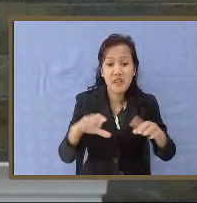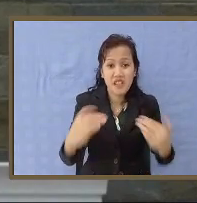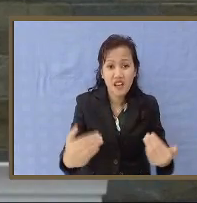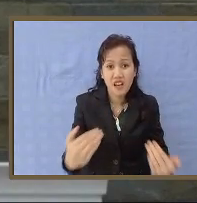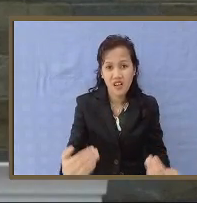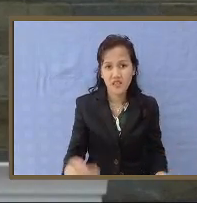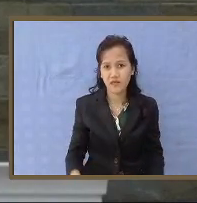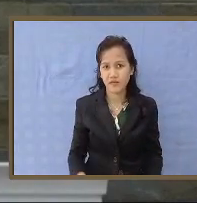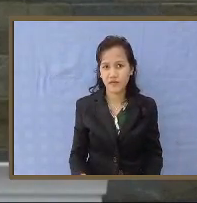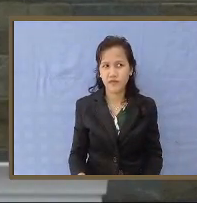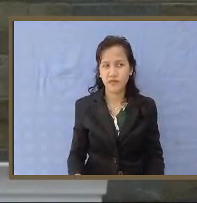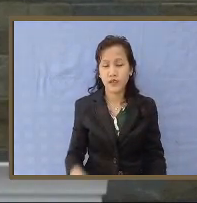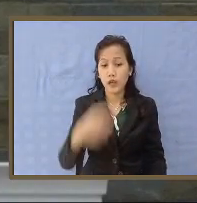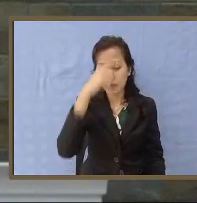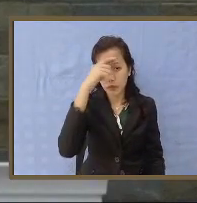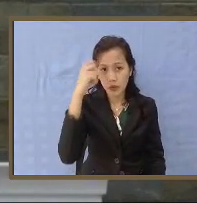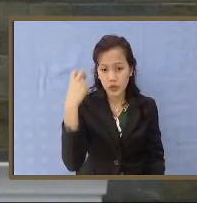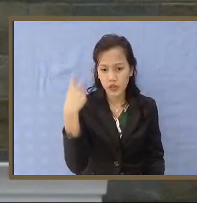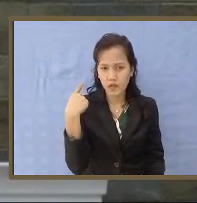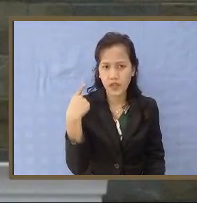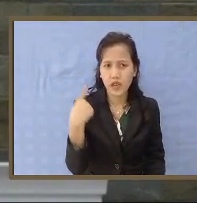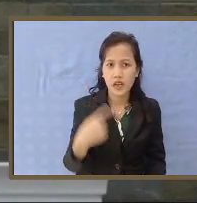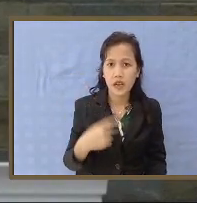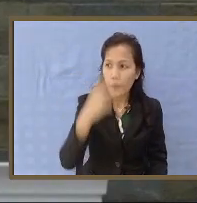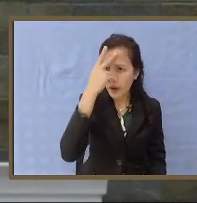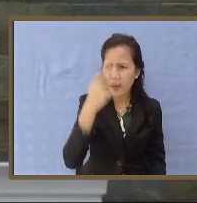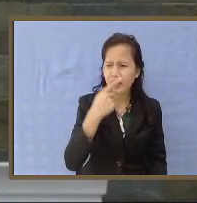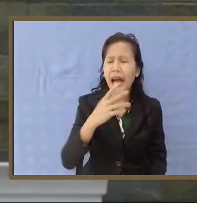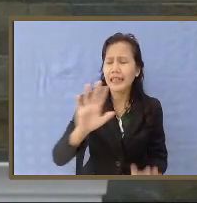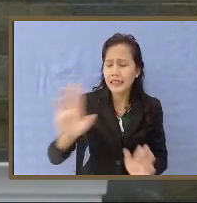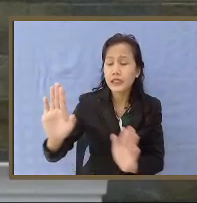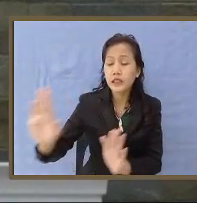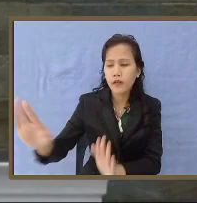Kasi may mga magulang tayo ngayon, sasabi, sige lang anak, kung bahala.